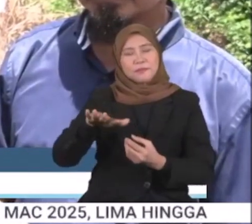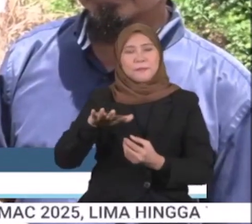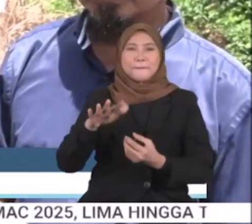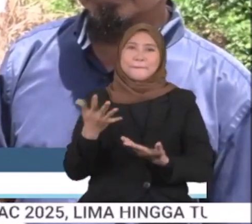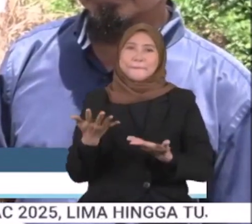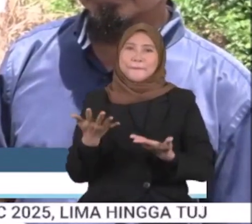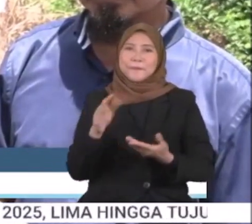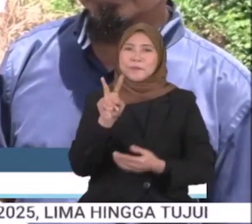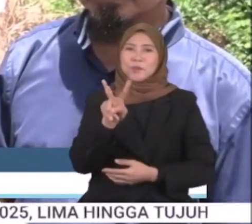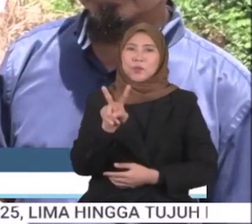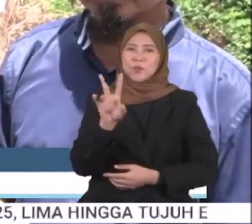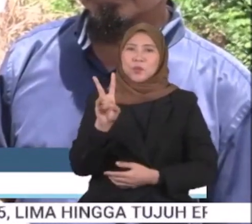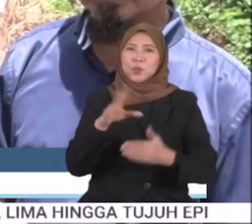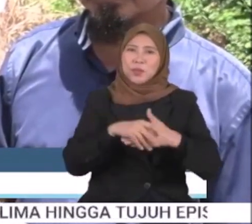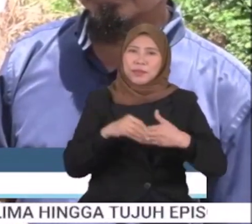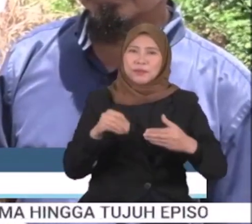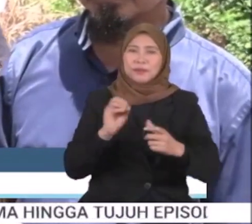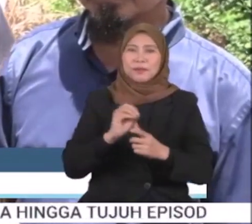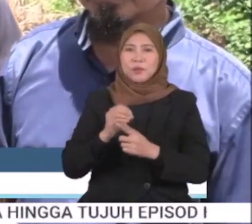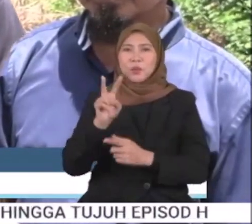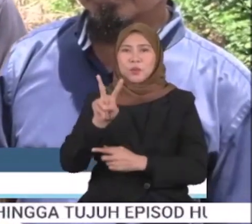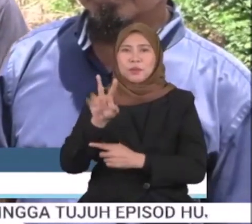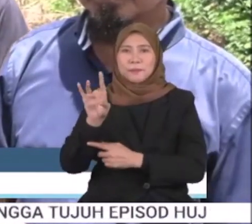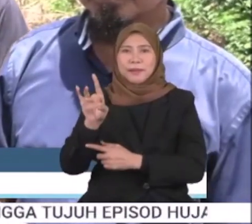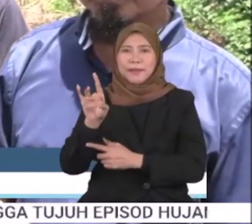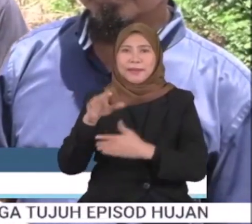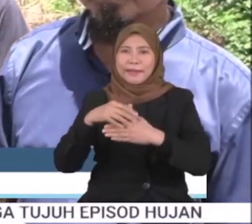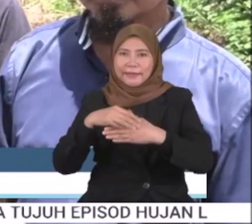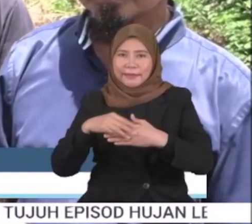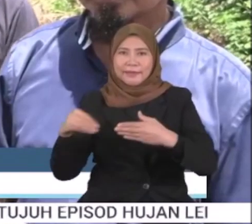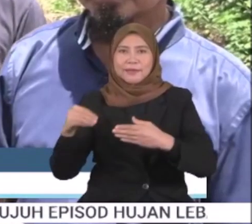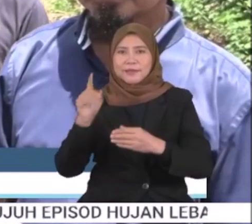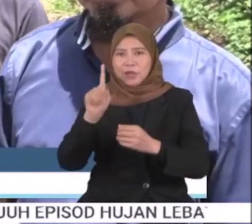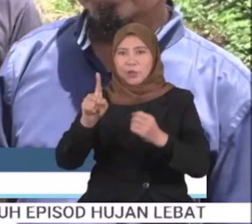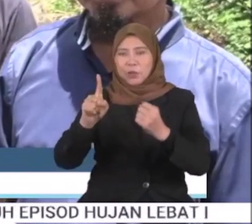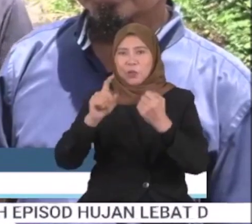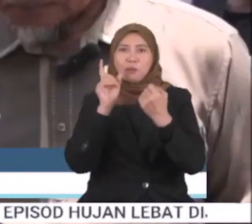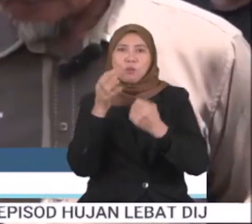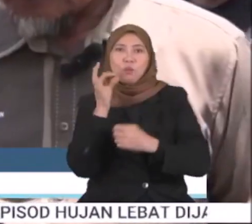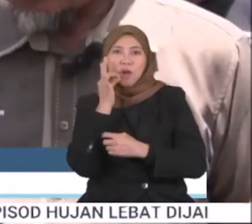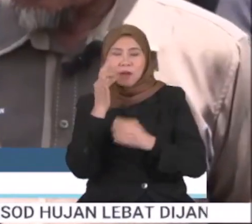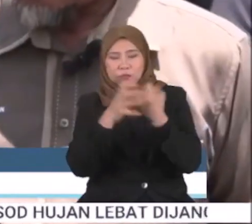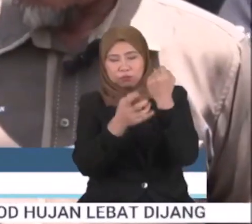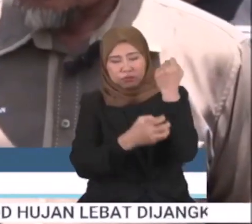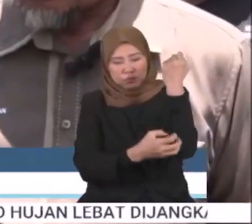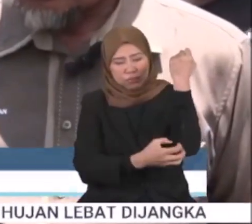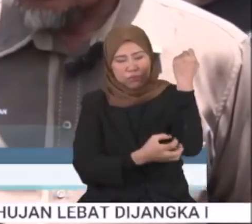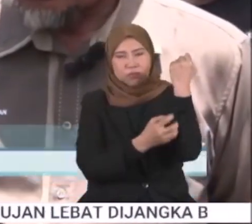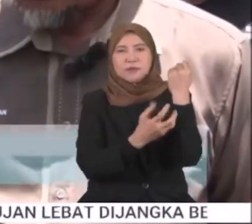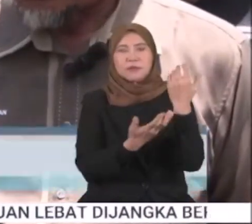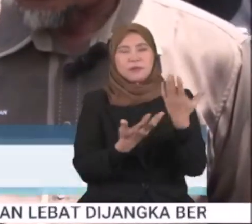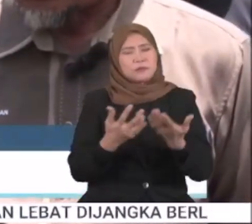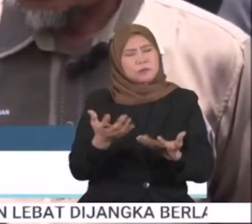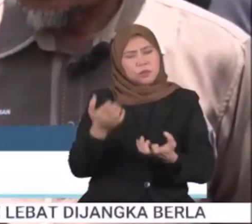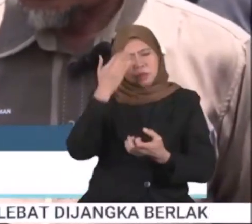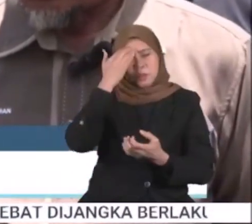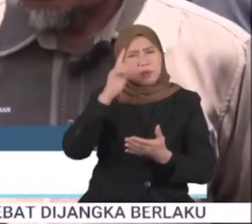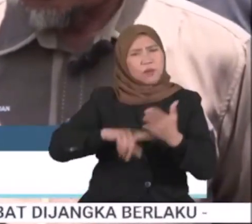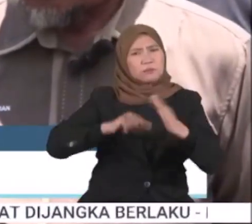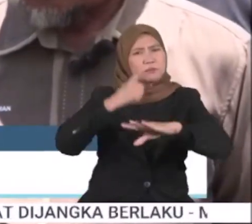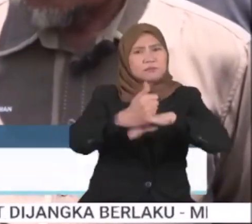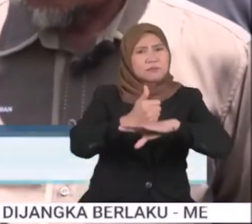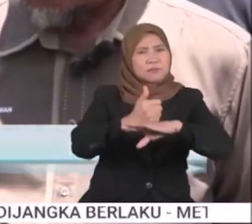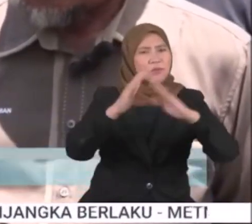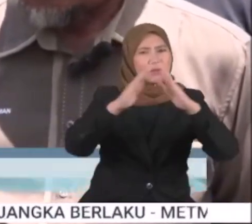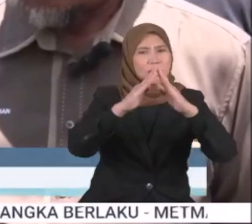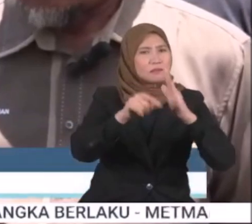pada rm27 ataup r28 setandan jadi kita bimbang Apa motif utama beliau